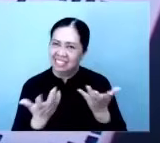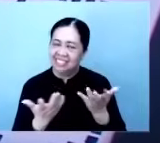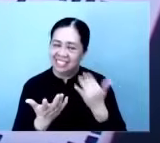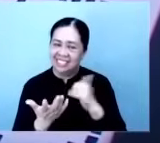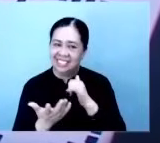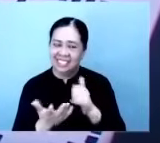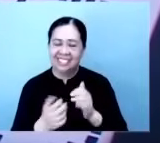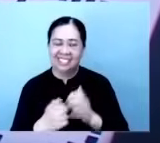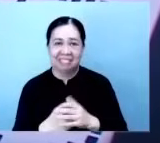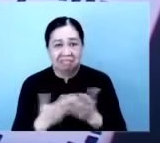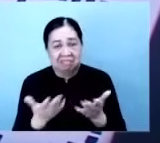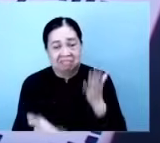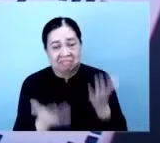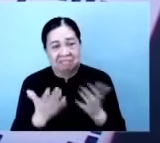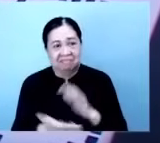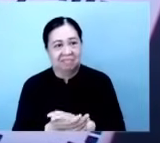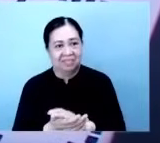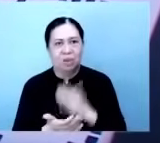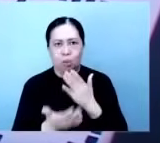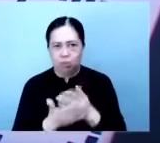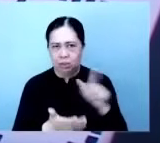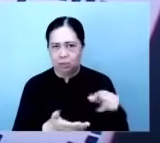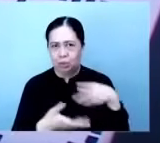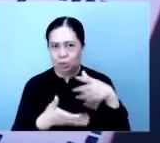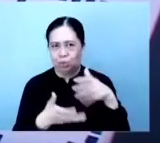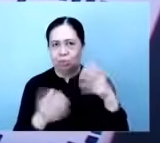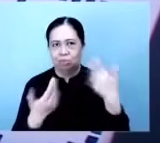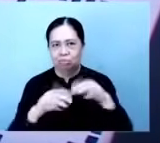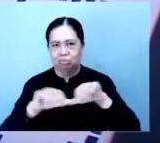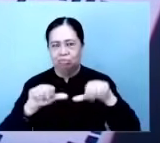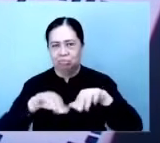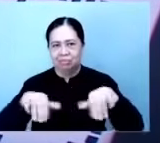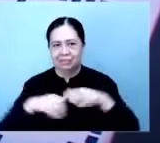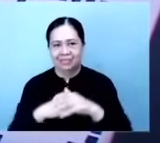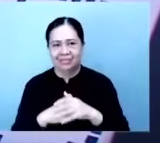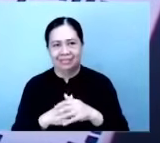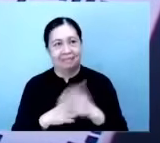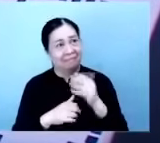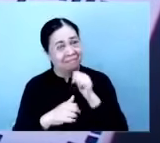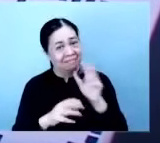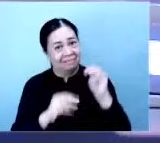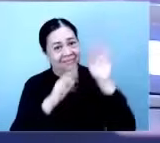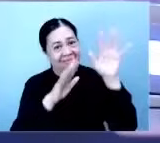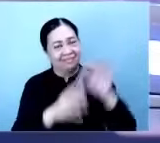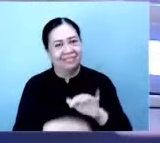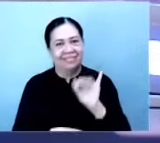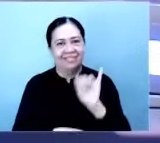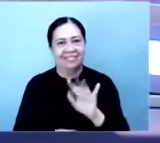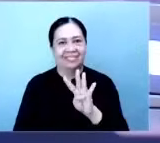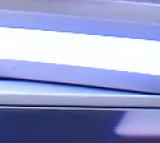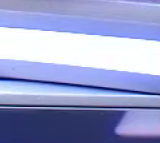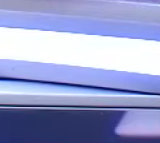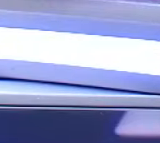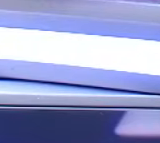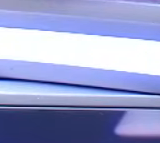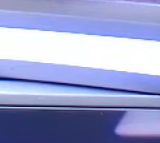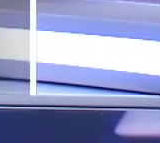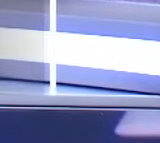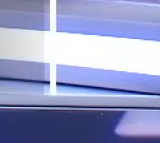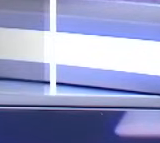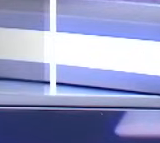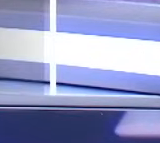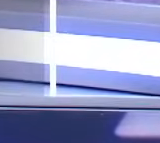mo. Buti pa yung mga aso natuto. O sige, asan na tayong bundok? Ay! Diyan po, 45 minutes na pag-imayos malaking